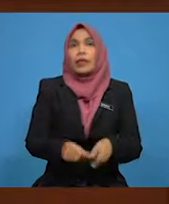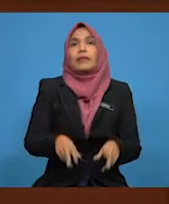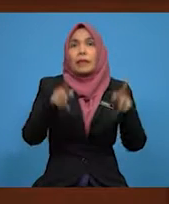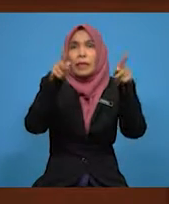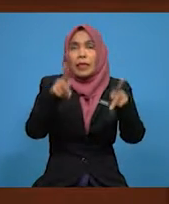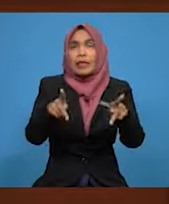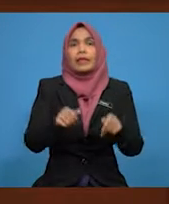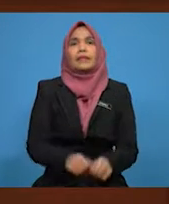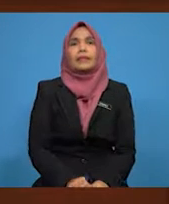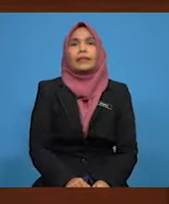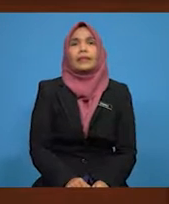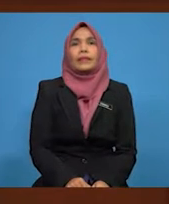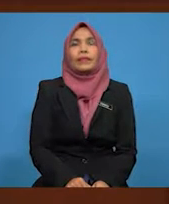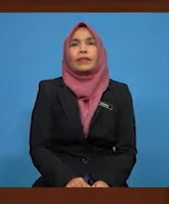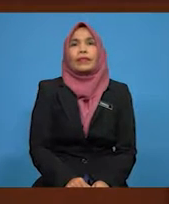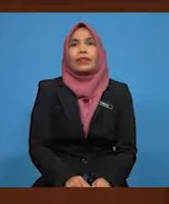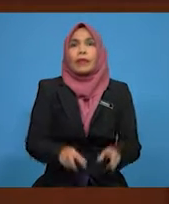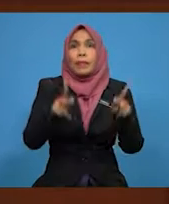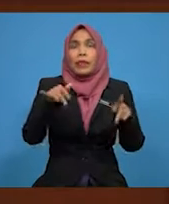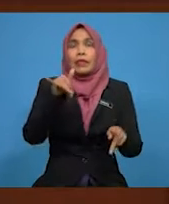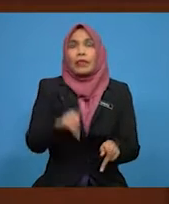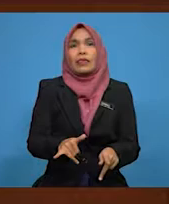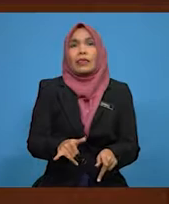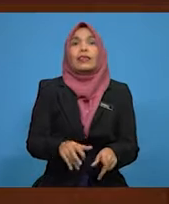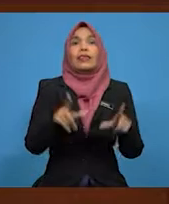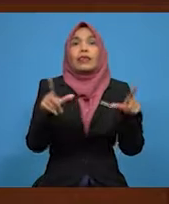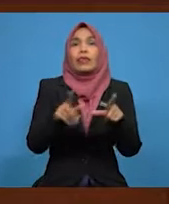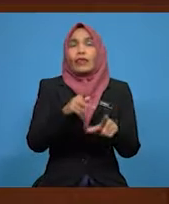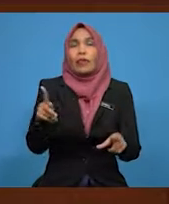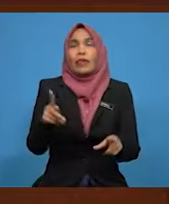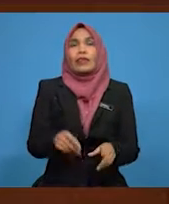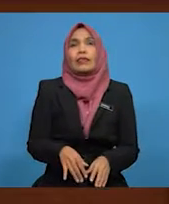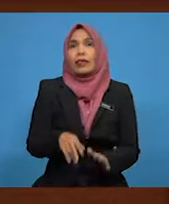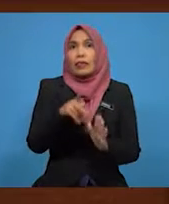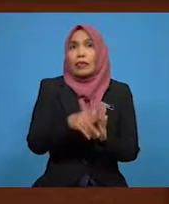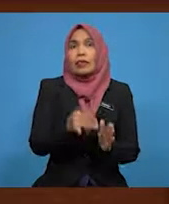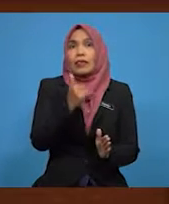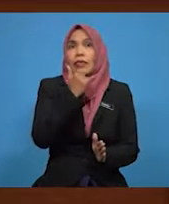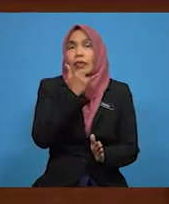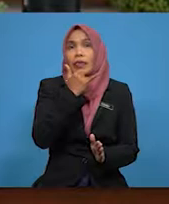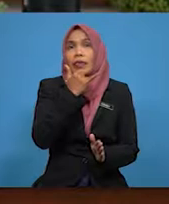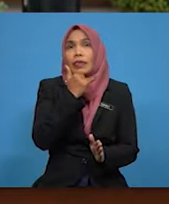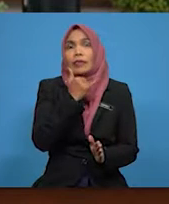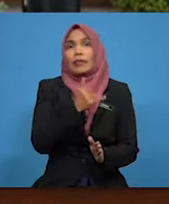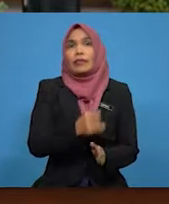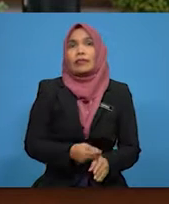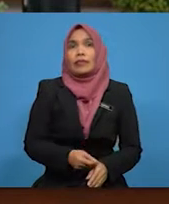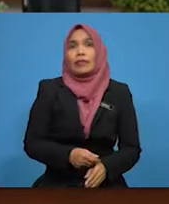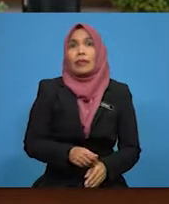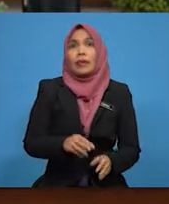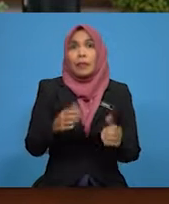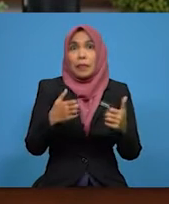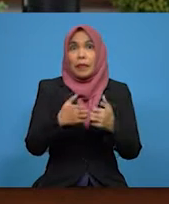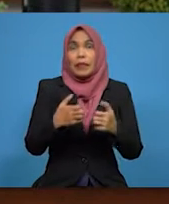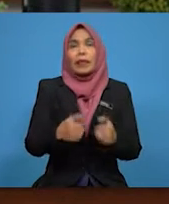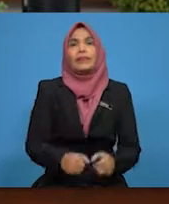Begitu juga pekerja yang melakukan kesalahan teknikal dalam pengendalian alatan dan mesin. Penyelia